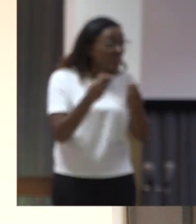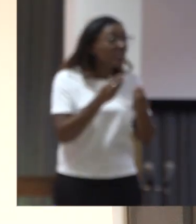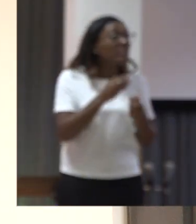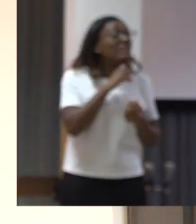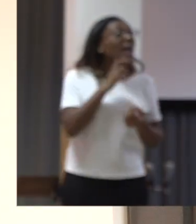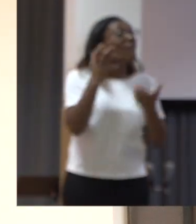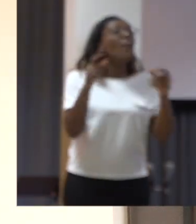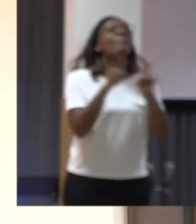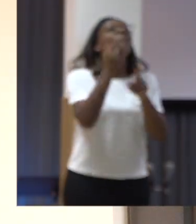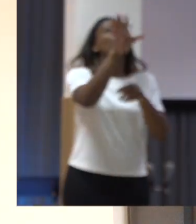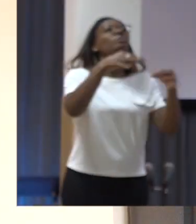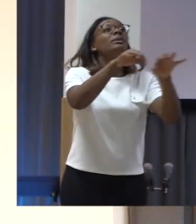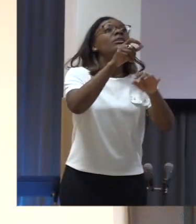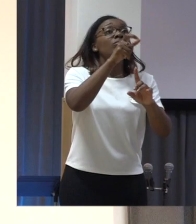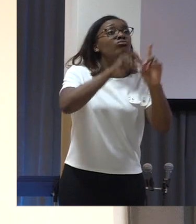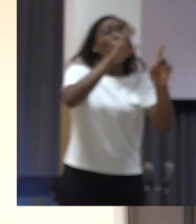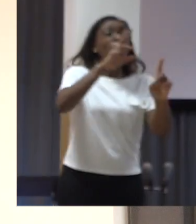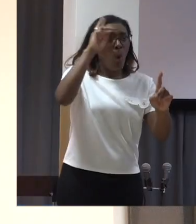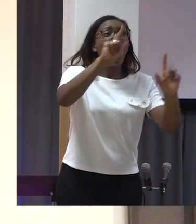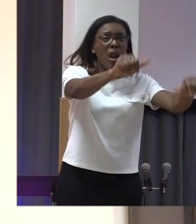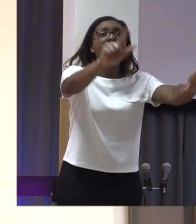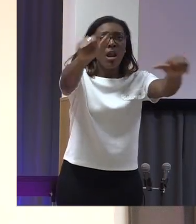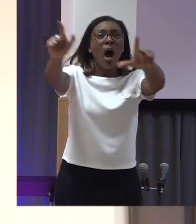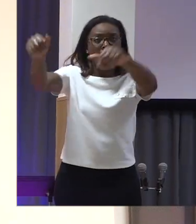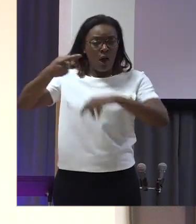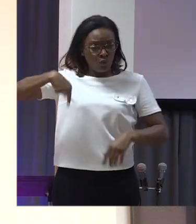nations lors de leur demande. Parce que lorsque nous